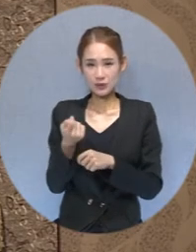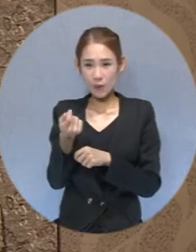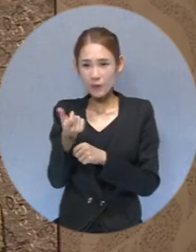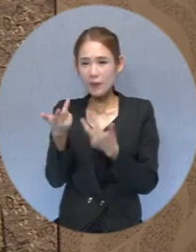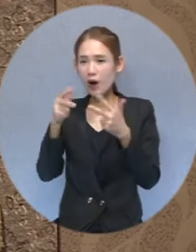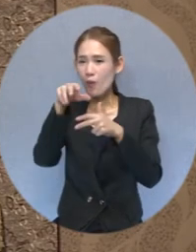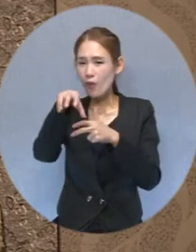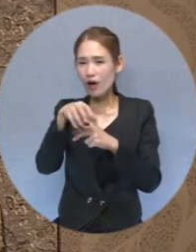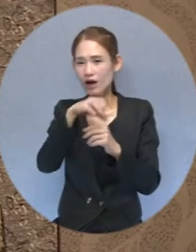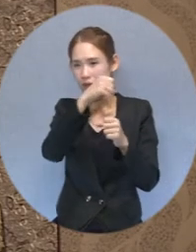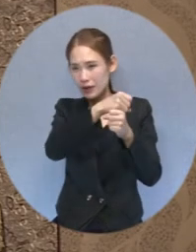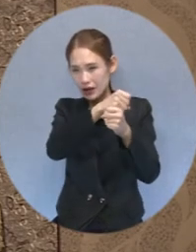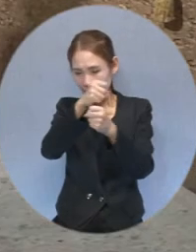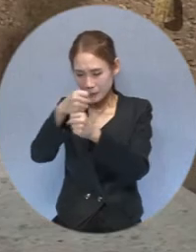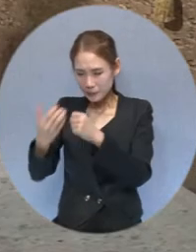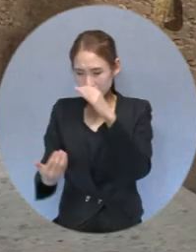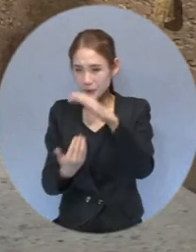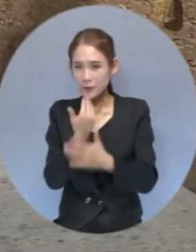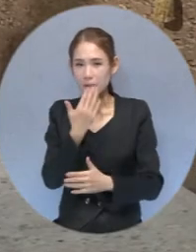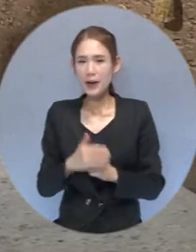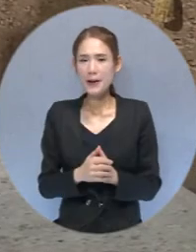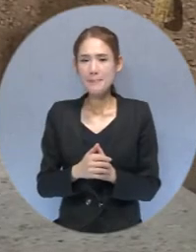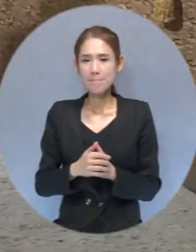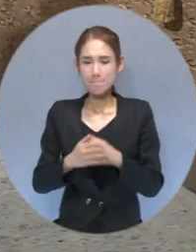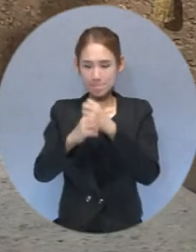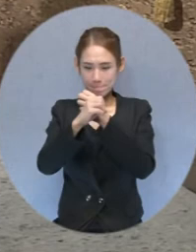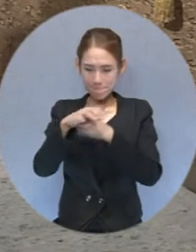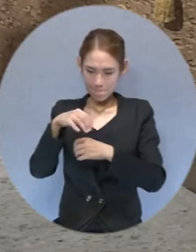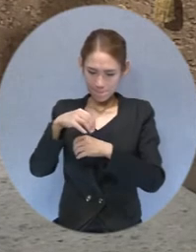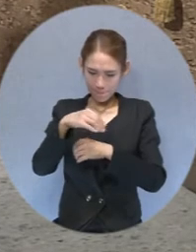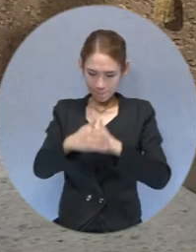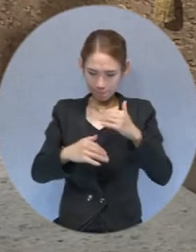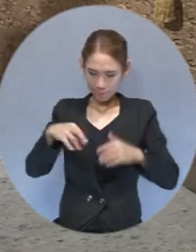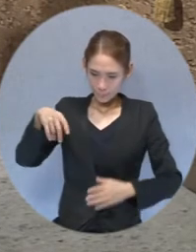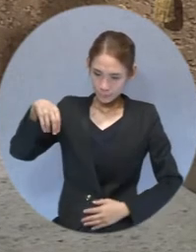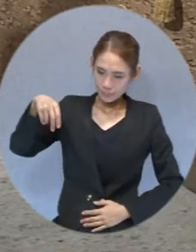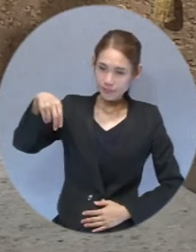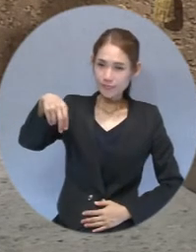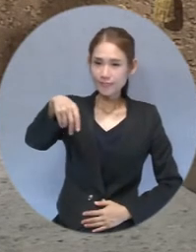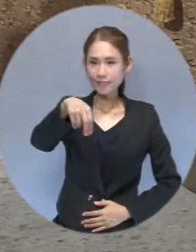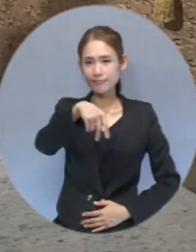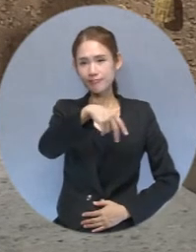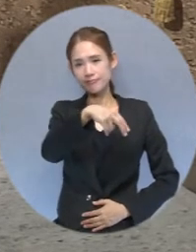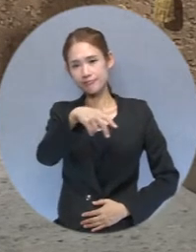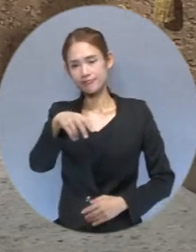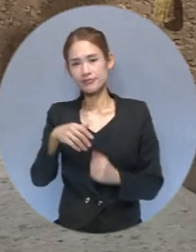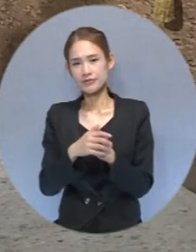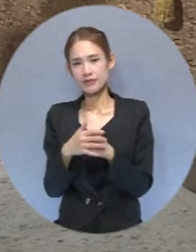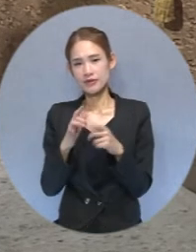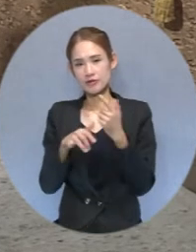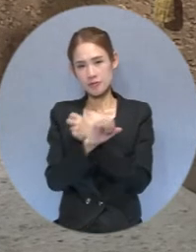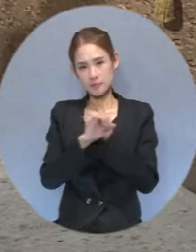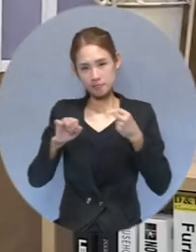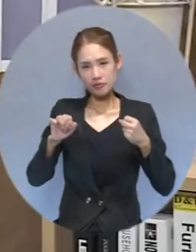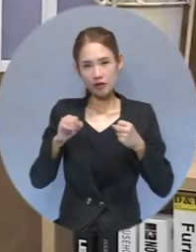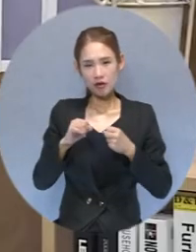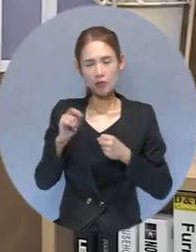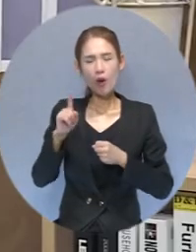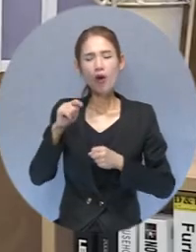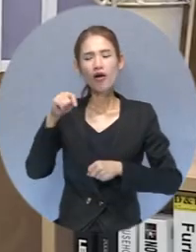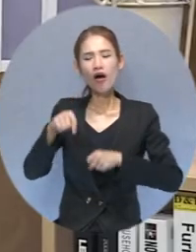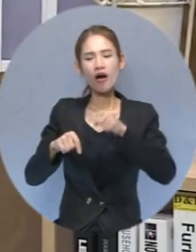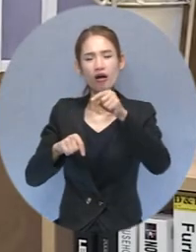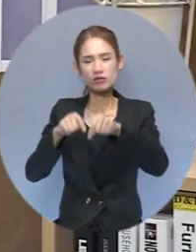거기를 모이고. 네. 예. 그래서 횡단보도 좀 큰 크고 넓은 횡단보도 같은 경우는 어르신들께서는 좀 이제